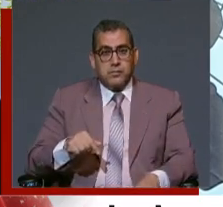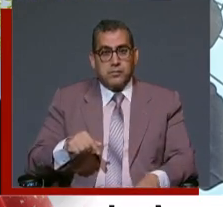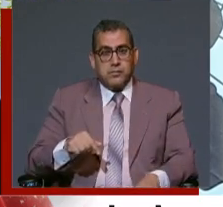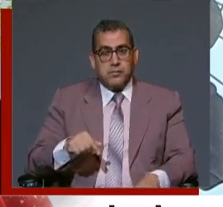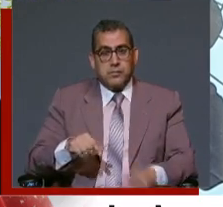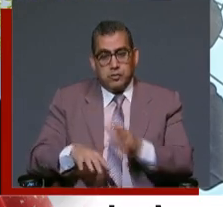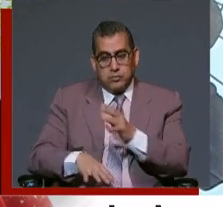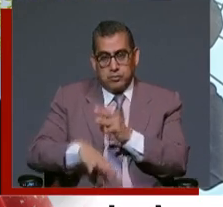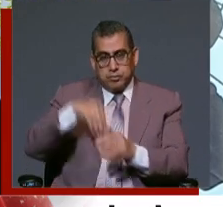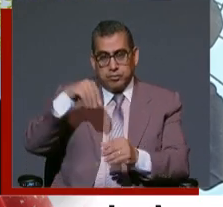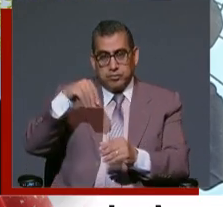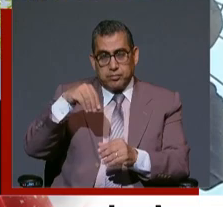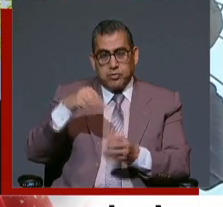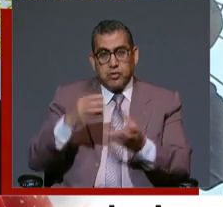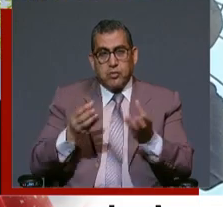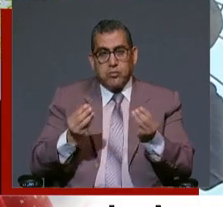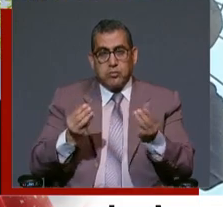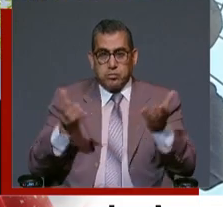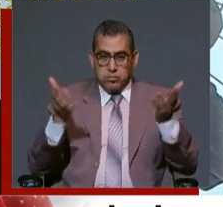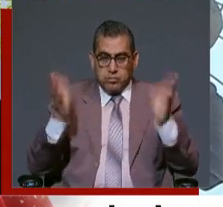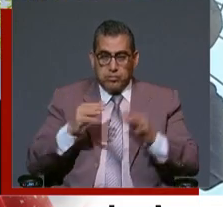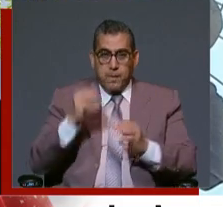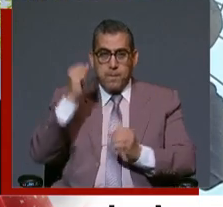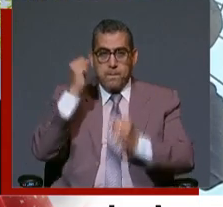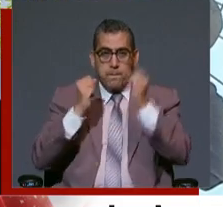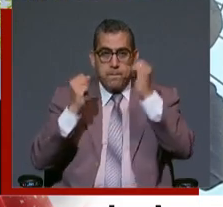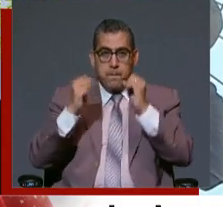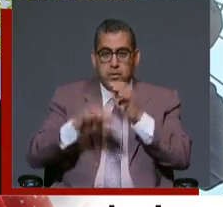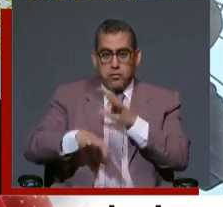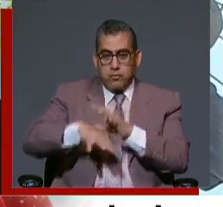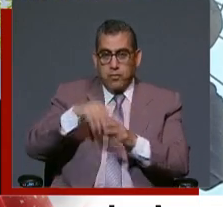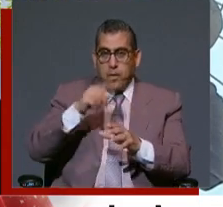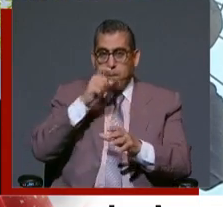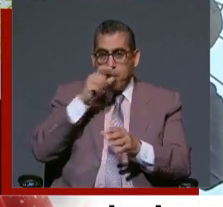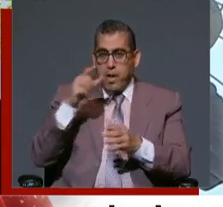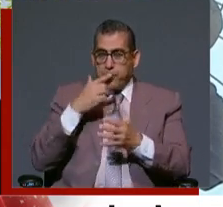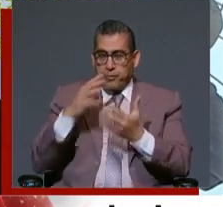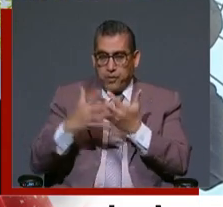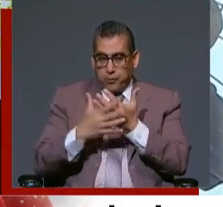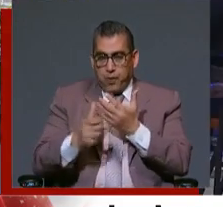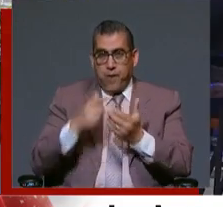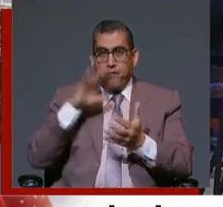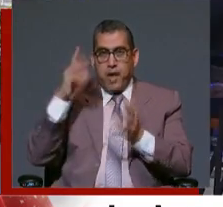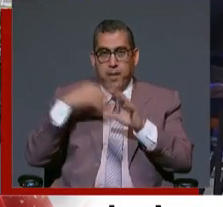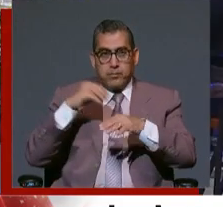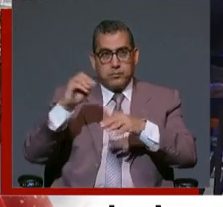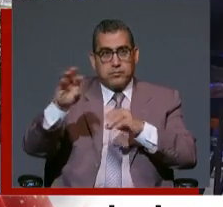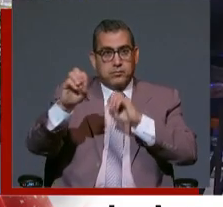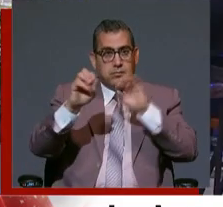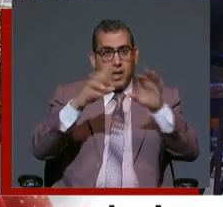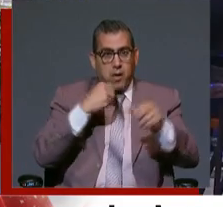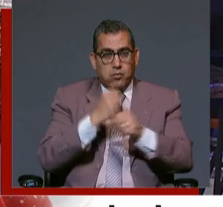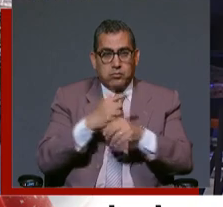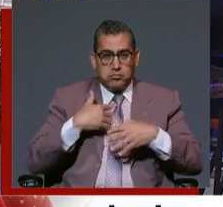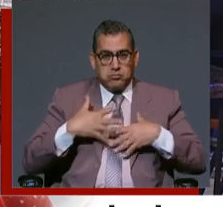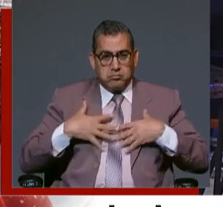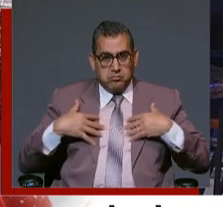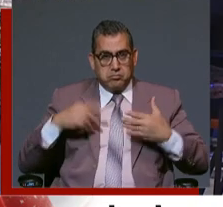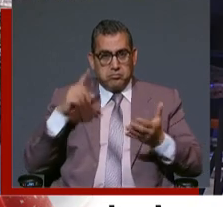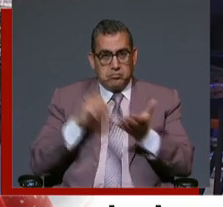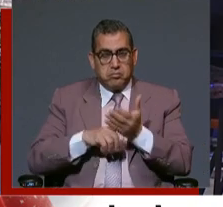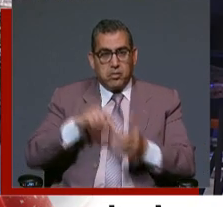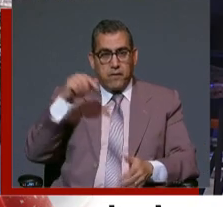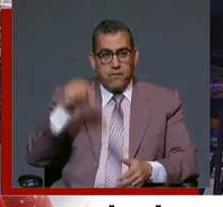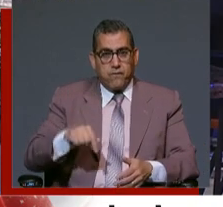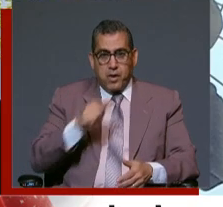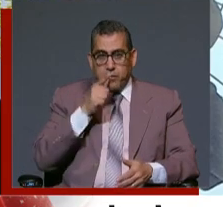إنشاء المزيد من محطات معالجات المياه في العالم، وأنا مسرور بأن على